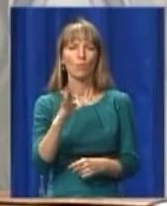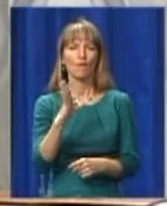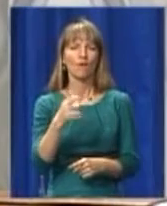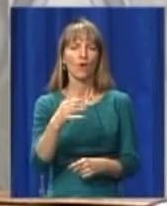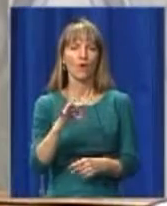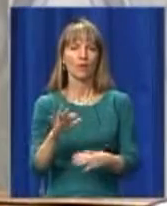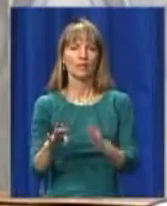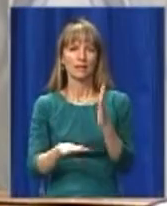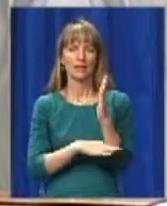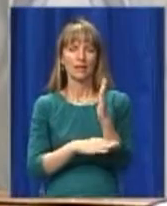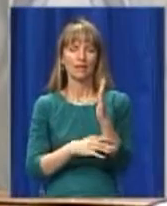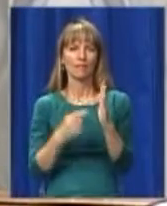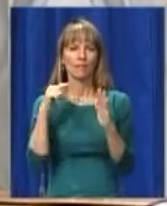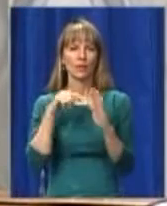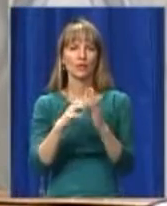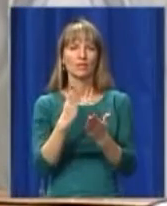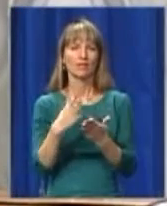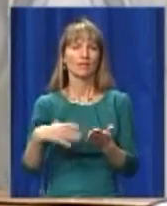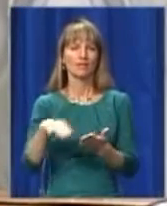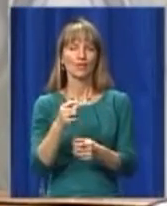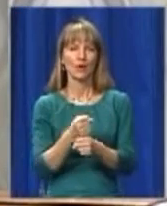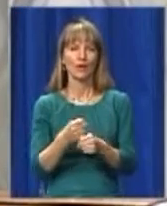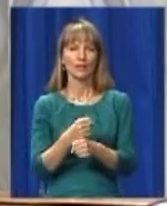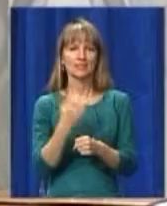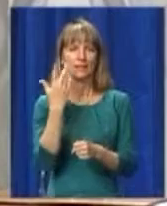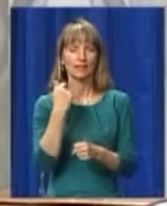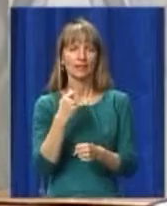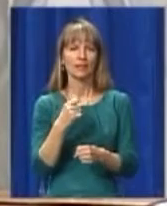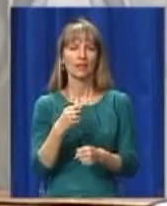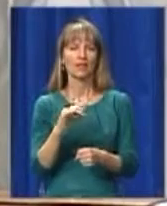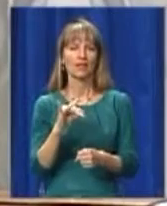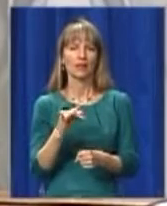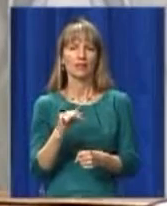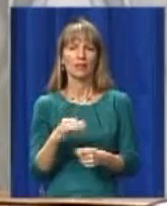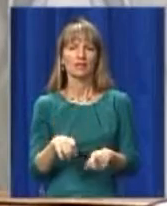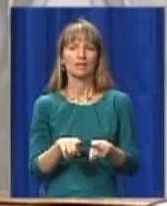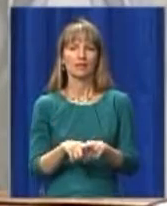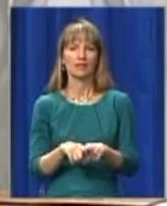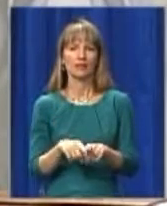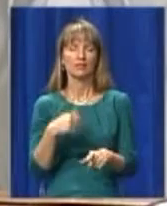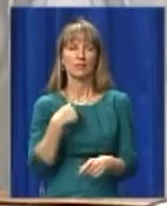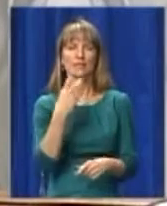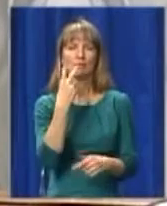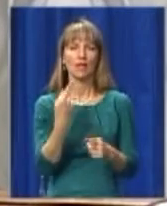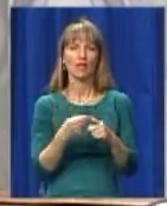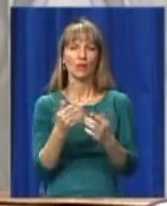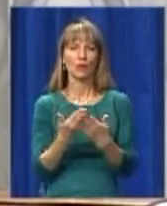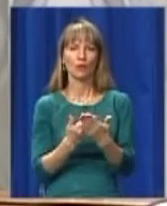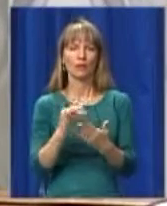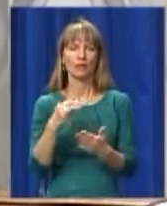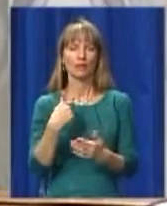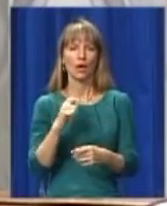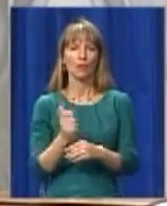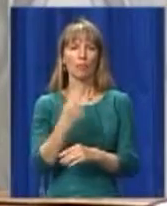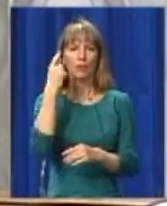И, естественно, там зернышки не коричневого цвета. И вот опять о еде. Понимаешь? У меня вот я смотрела эту рубрику, и я опять подумала